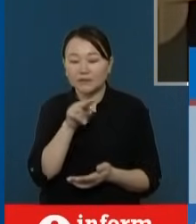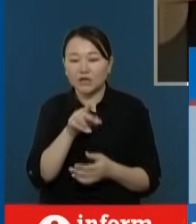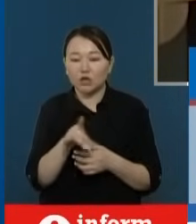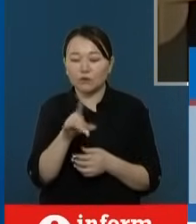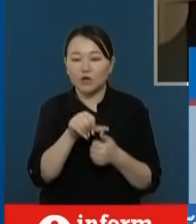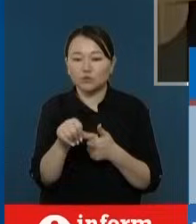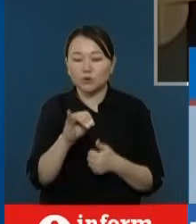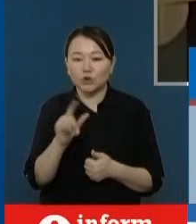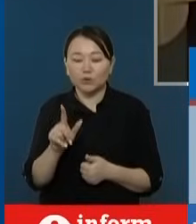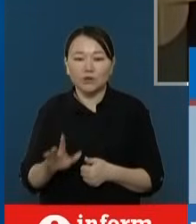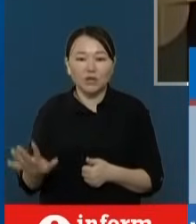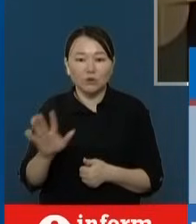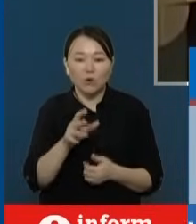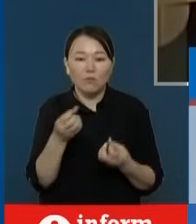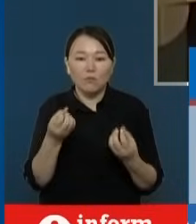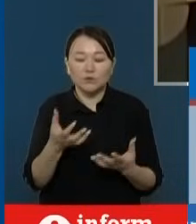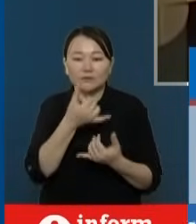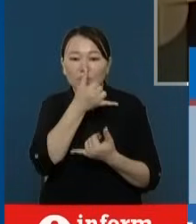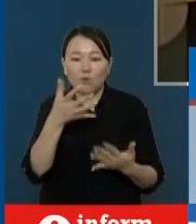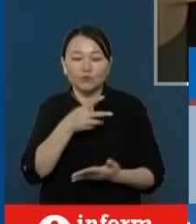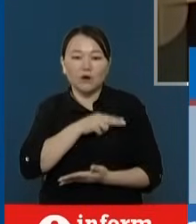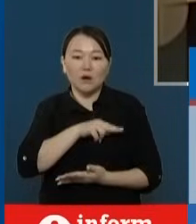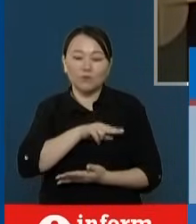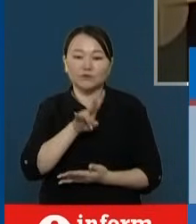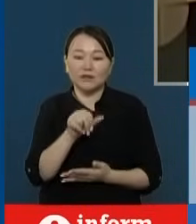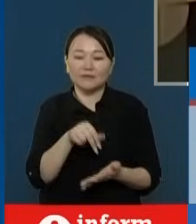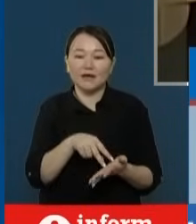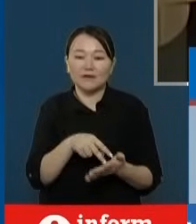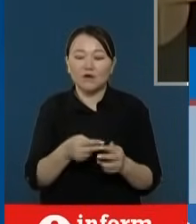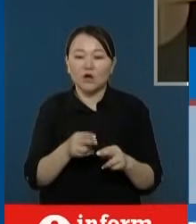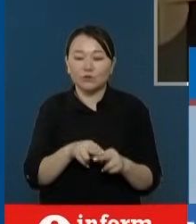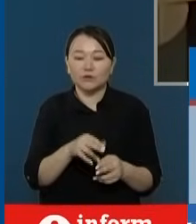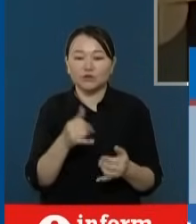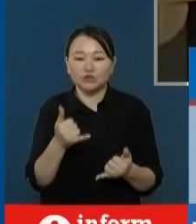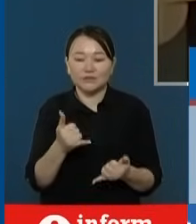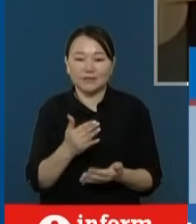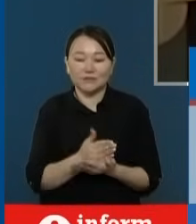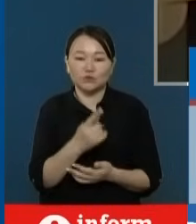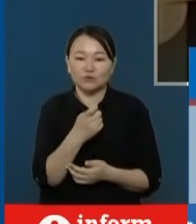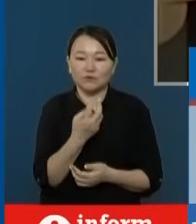особенно южных регионов, просто не могут работать на тарифы, которые составляют